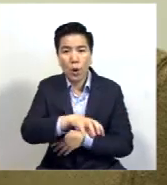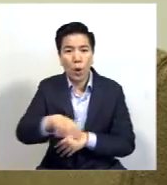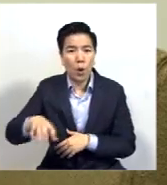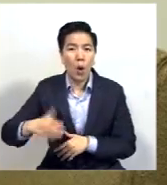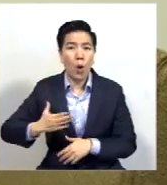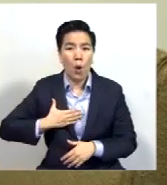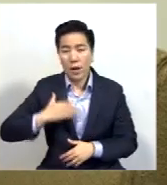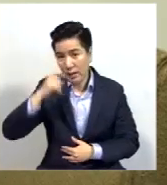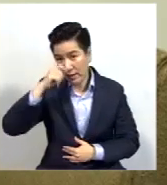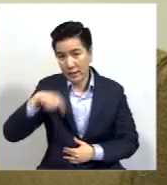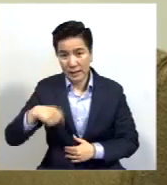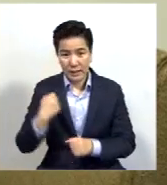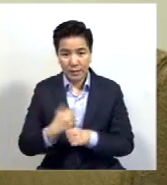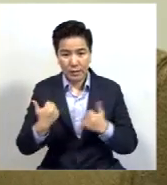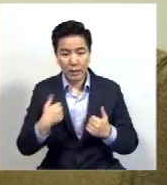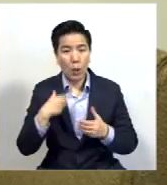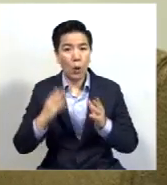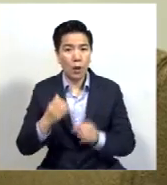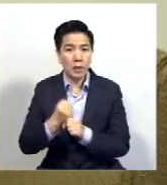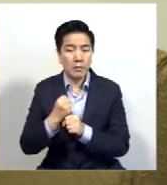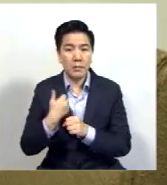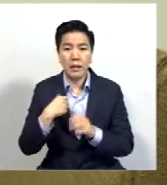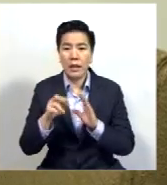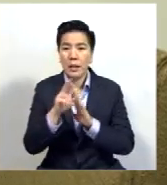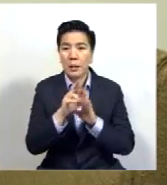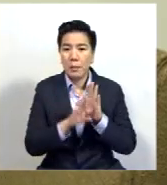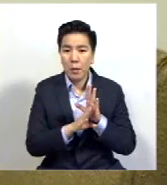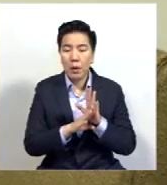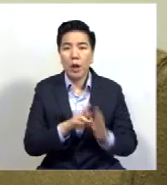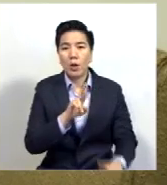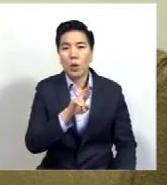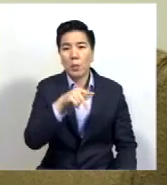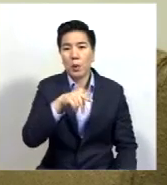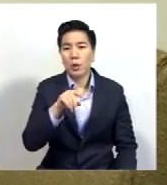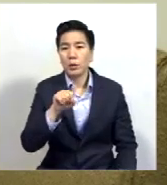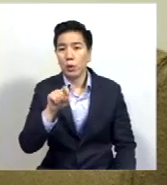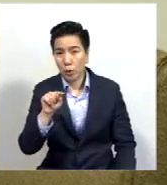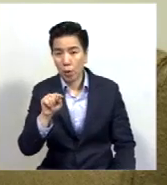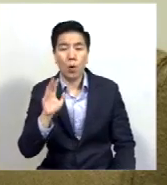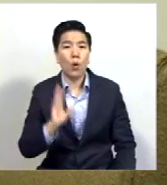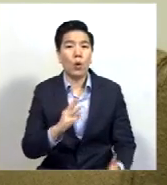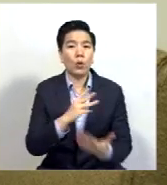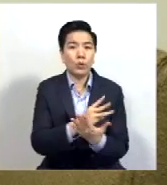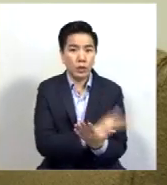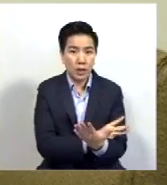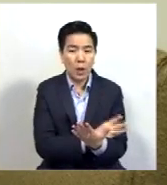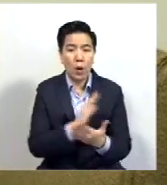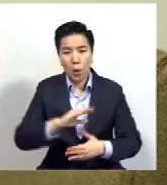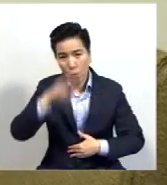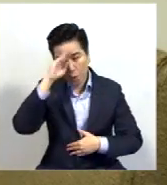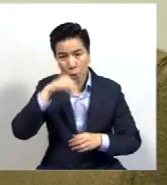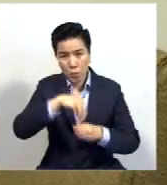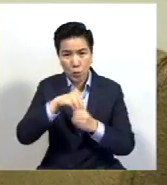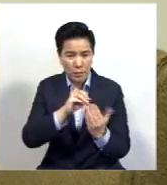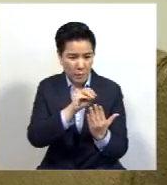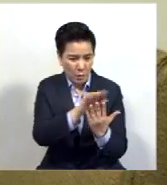ที่ของเรานะครับนะเรามีเจ้าหน้าที่ตั้งแต่ระบบรพสต. เรามีนักวิชาการมีเจ้าหน้าที่ระบาดอยู่ในระดับพื้นที่